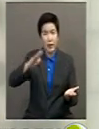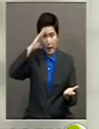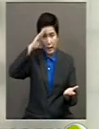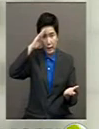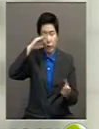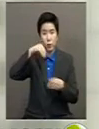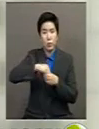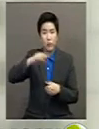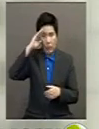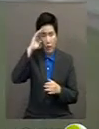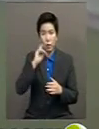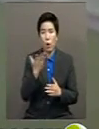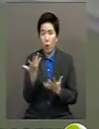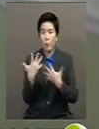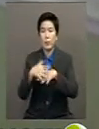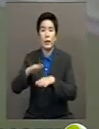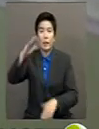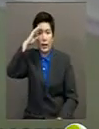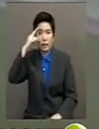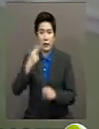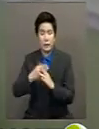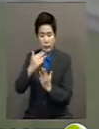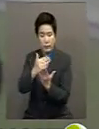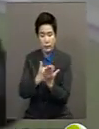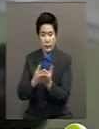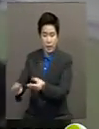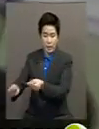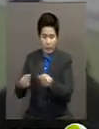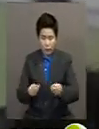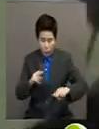ที่ทหารฮะท้ายที่สุดต้องขอประสานงานไปเพื่อที่จะมาตรวจสอบต่อไปนะครับ